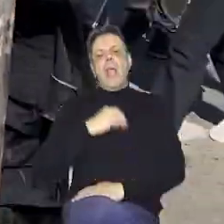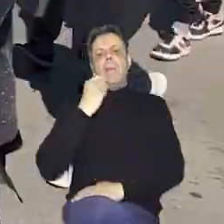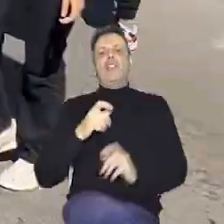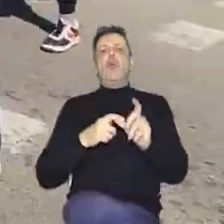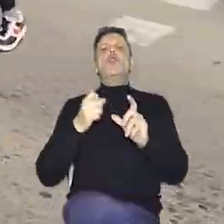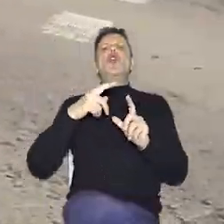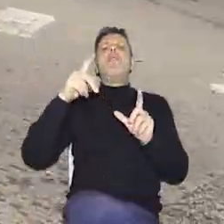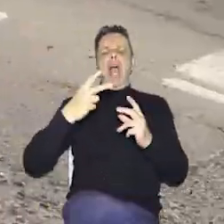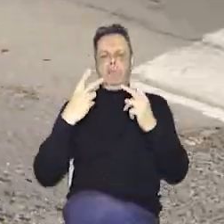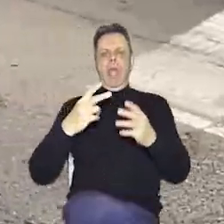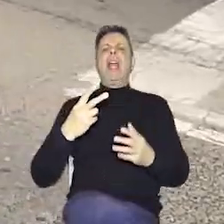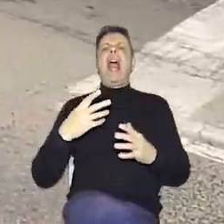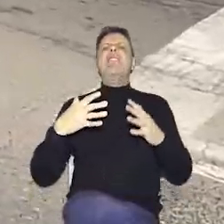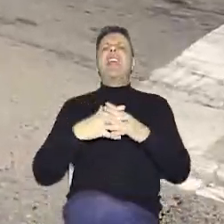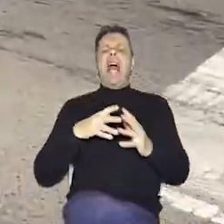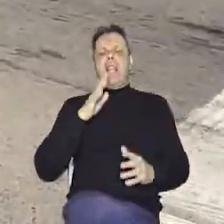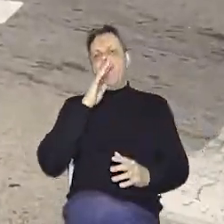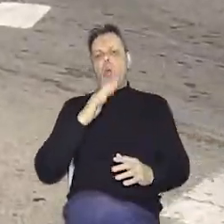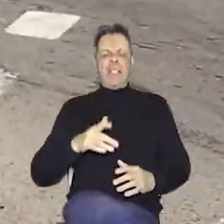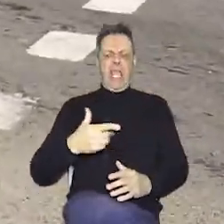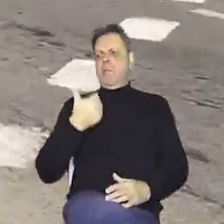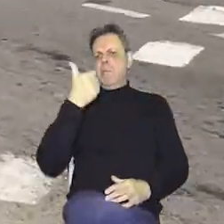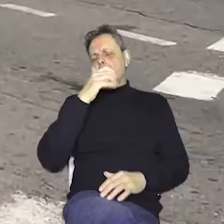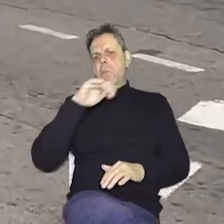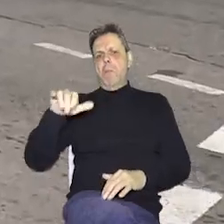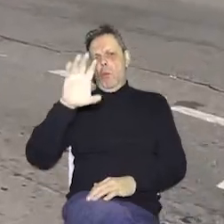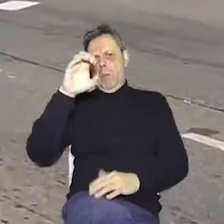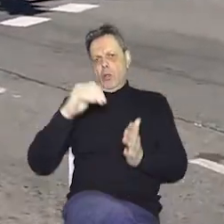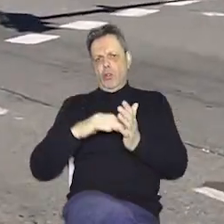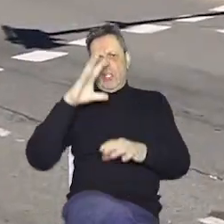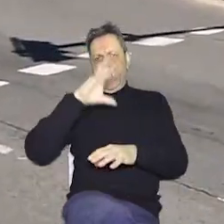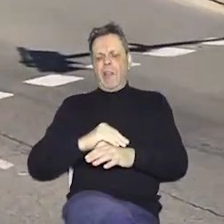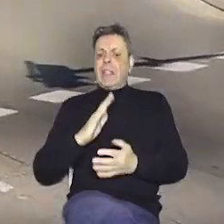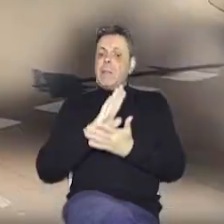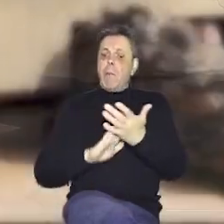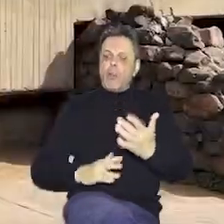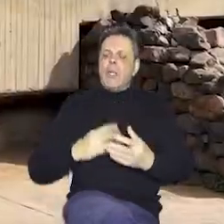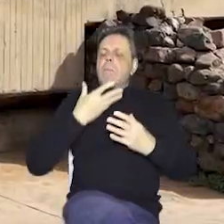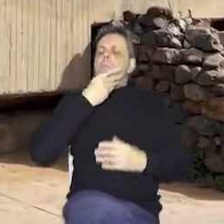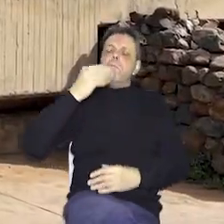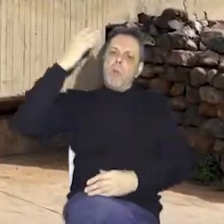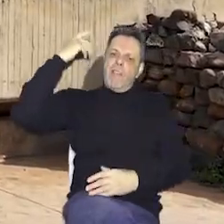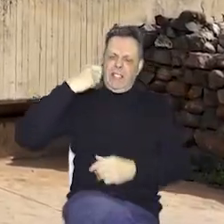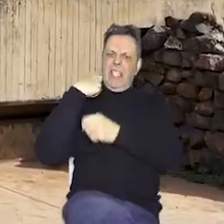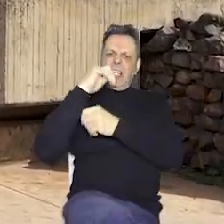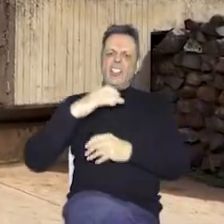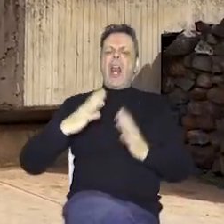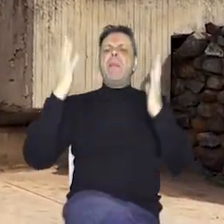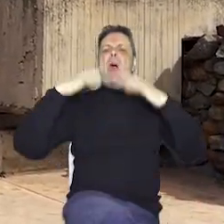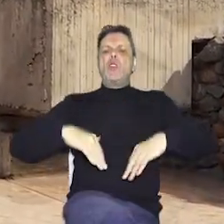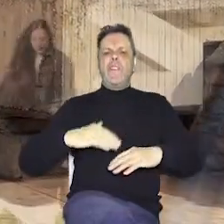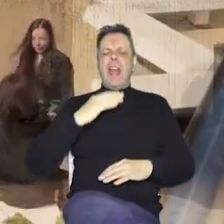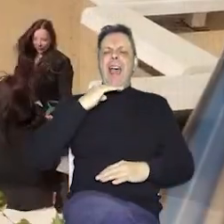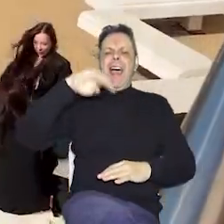Priču o Sofiji, glavnom gradu Bugarske s gotovo 1,5 milijuna stanovnika, treba započeti s povijesti. Izgrađena je na